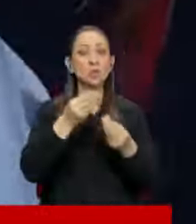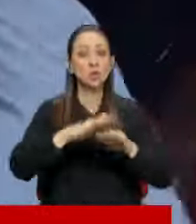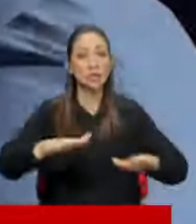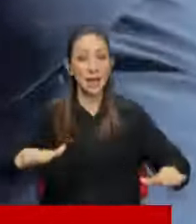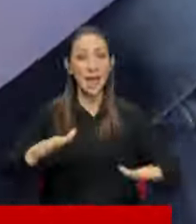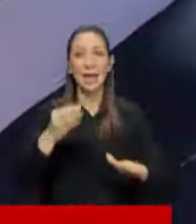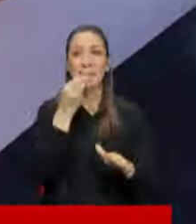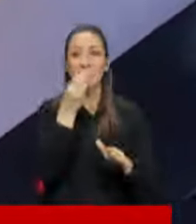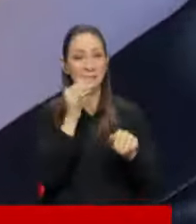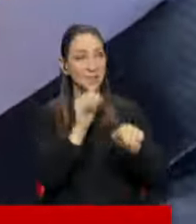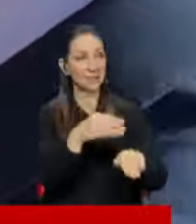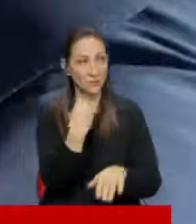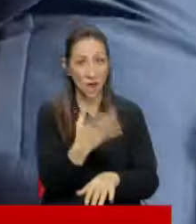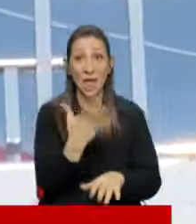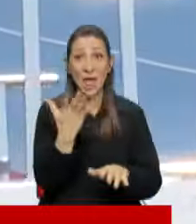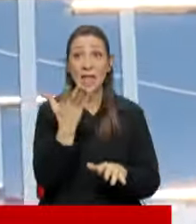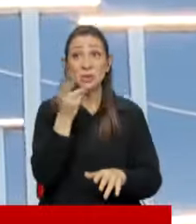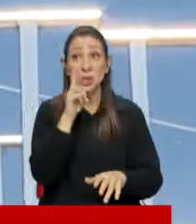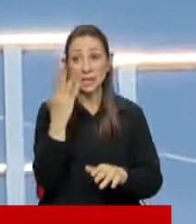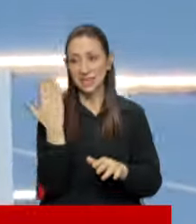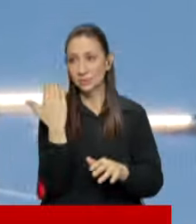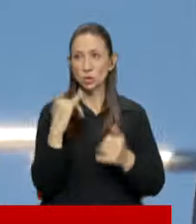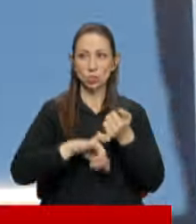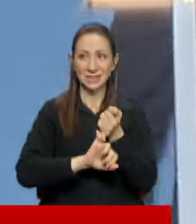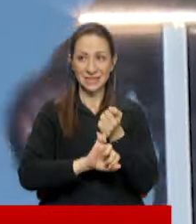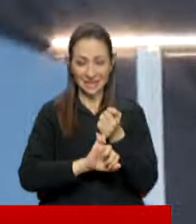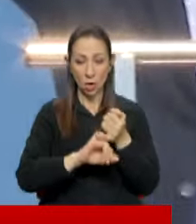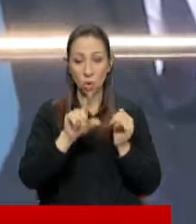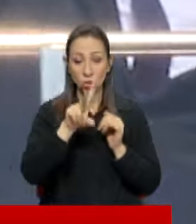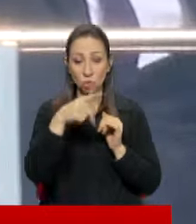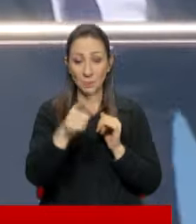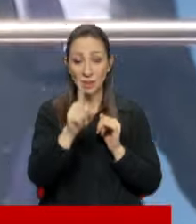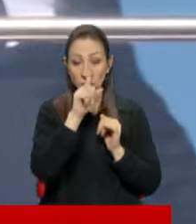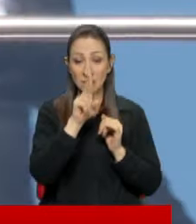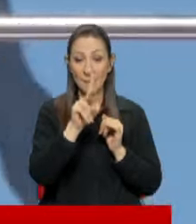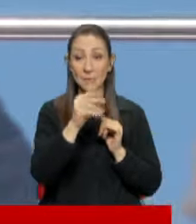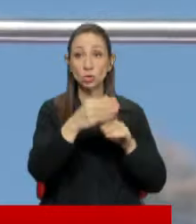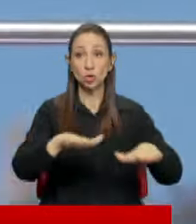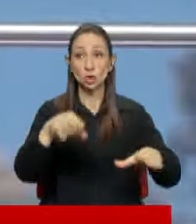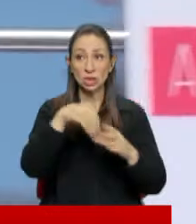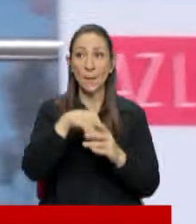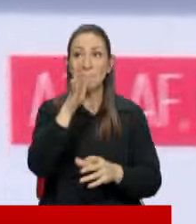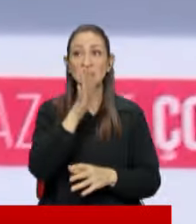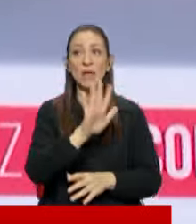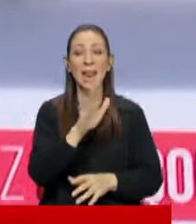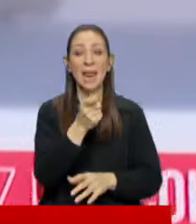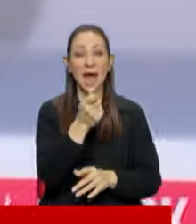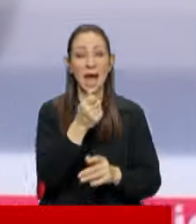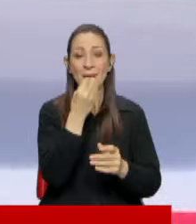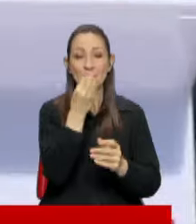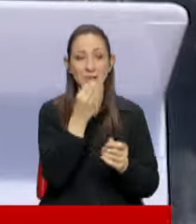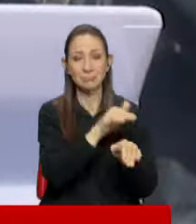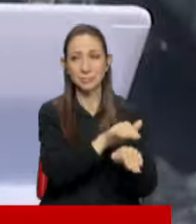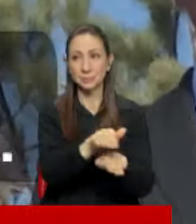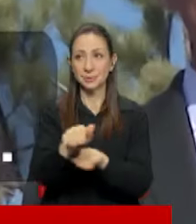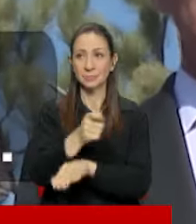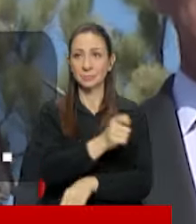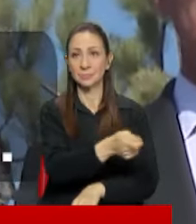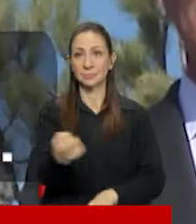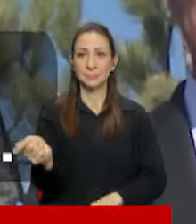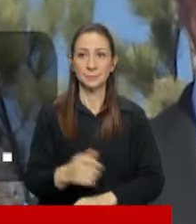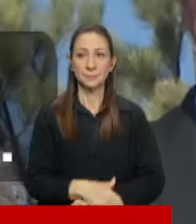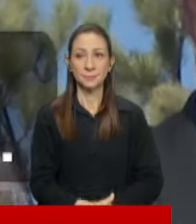çocuklarına kantin desteği veriyor. En son geçtiğimiz cumartesi 13.121 çocuk için 550'şer lira kantin desteği yatırdı.